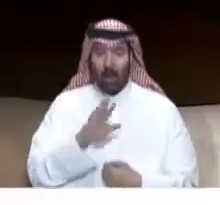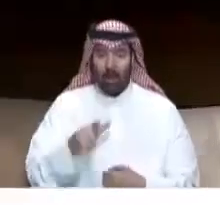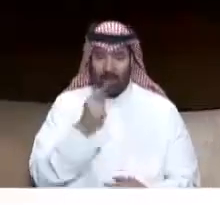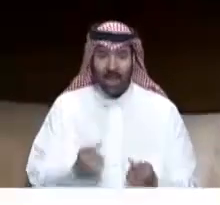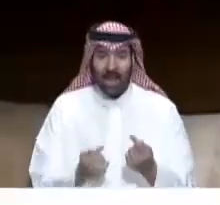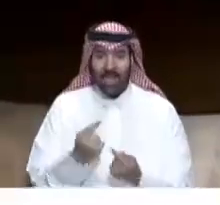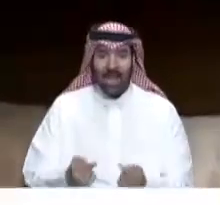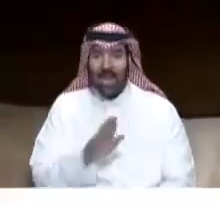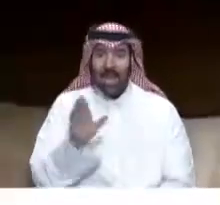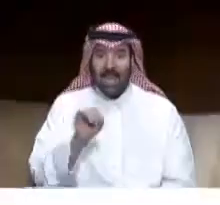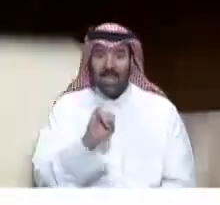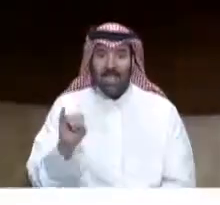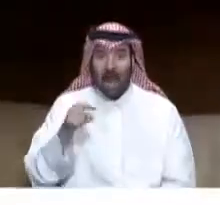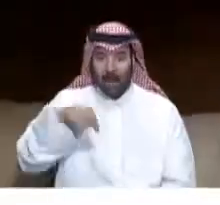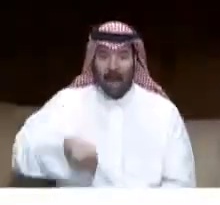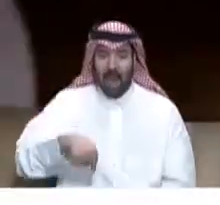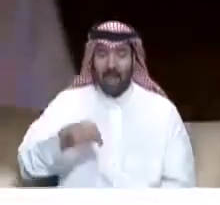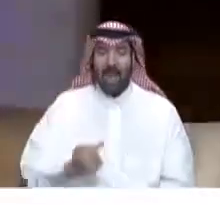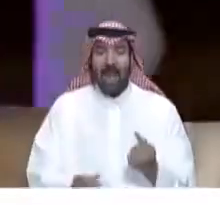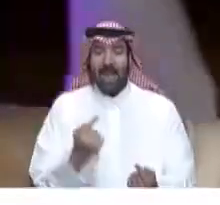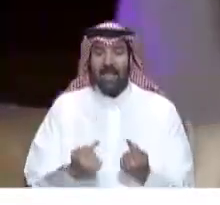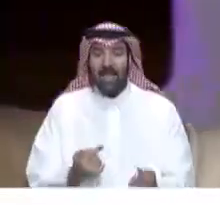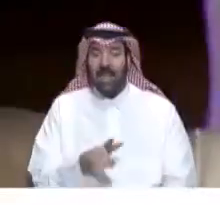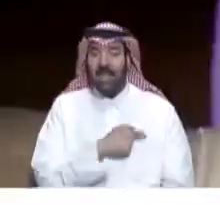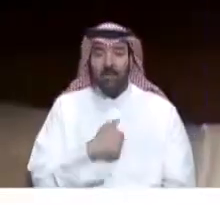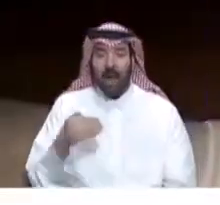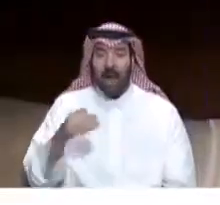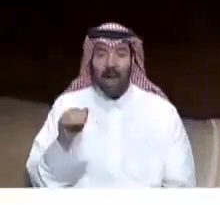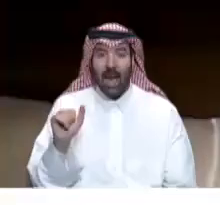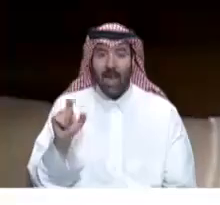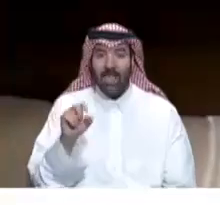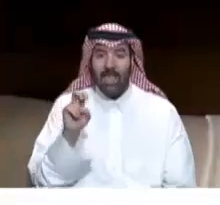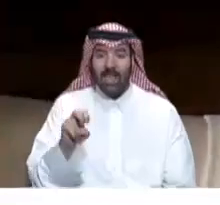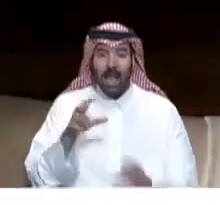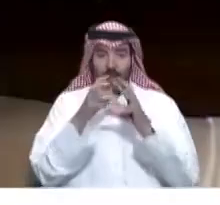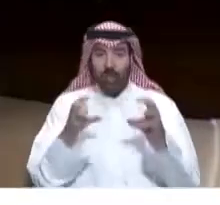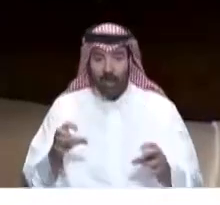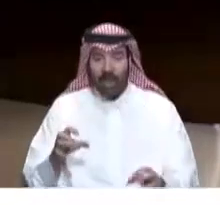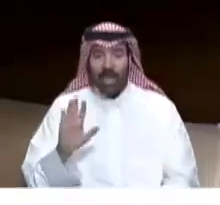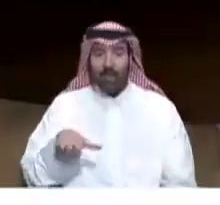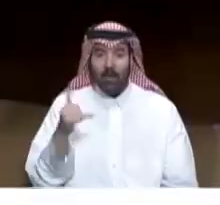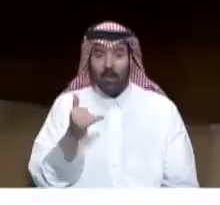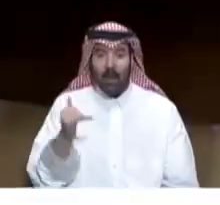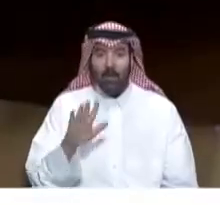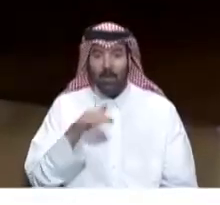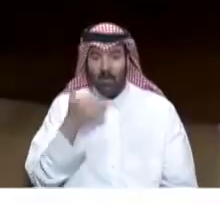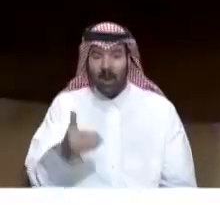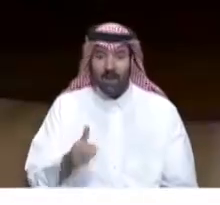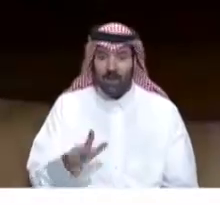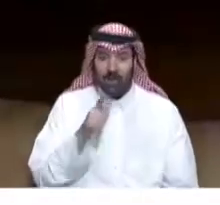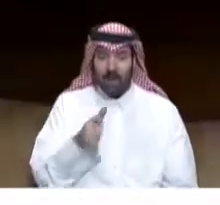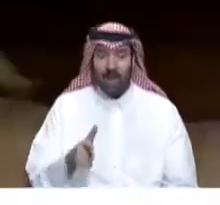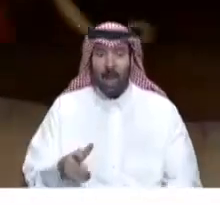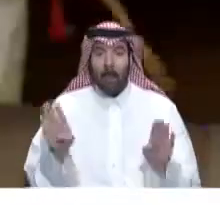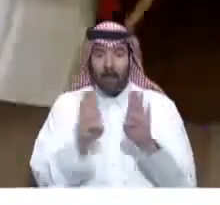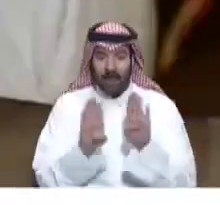حديقة يعني السلام كما نقف الآن في هذا الحضن الجبلي الجميل جدا الرائع الأصيل، هناك